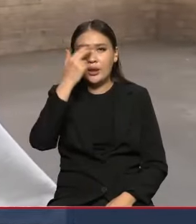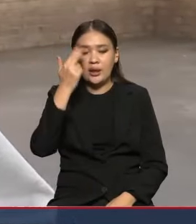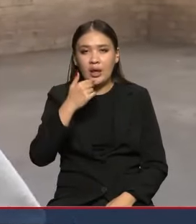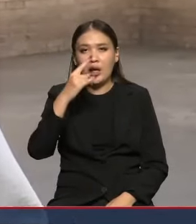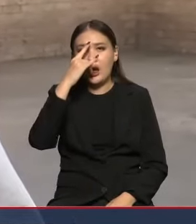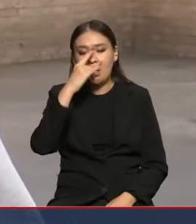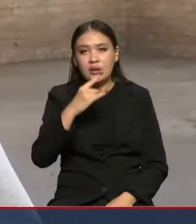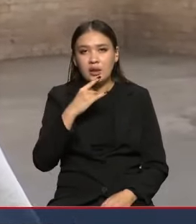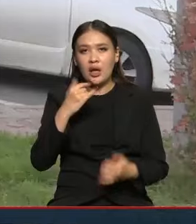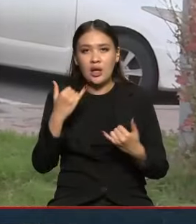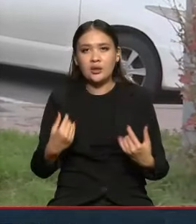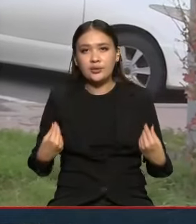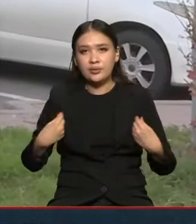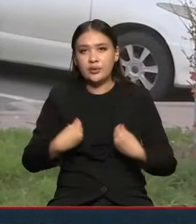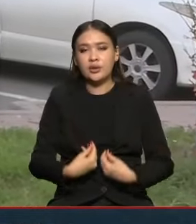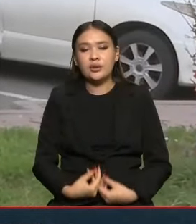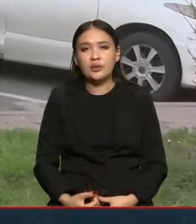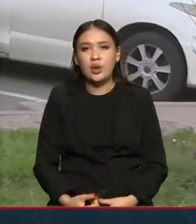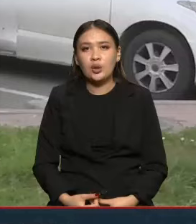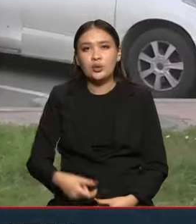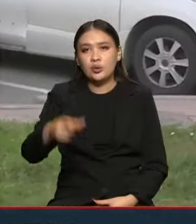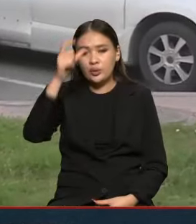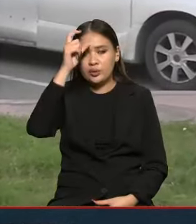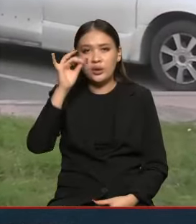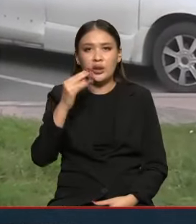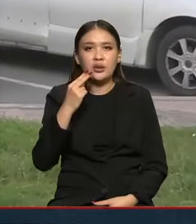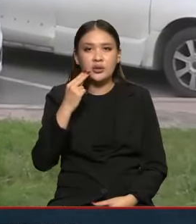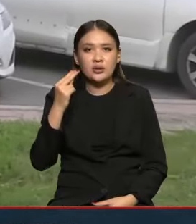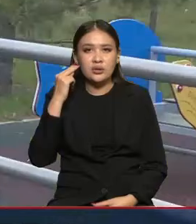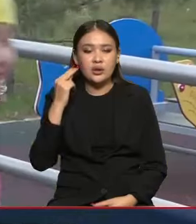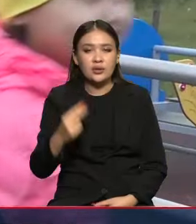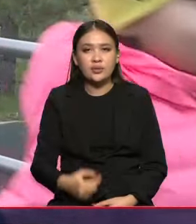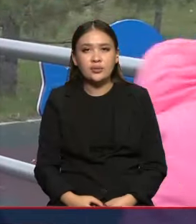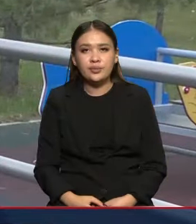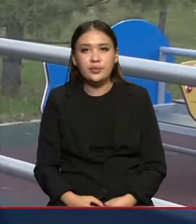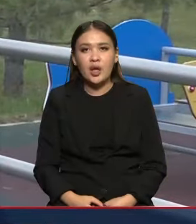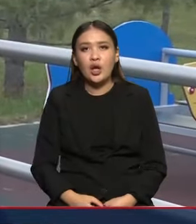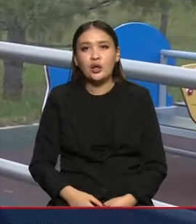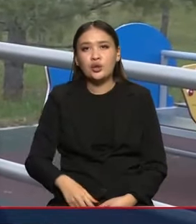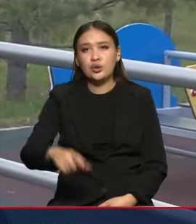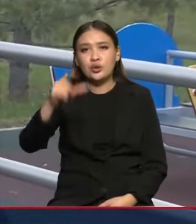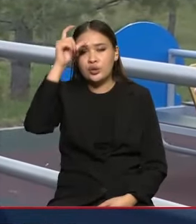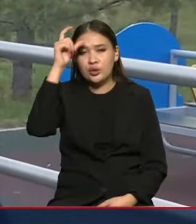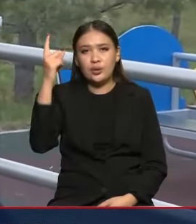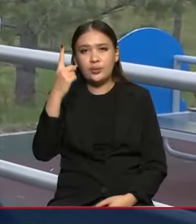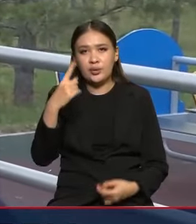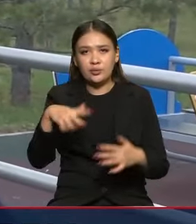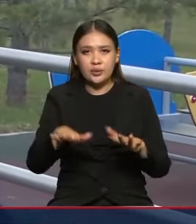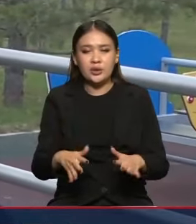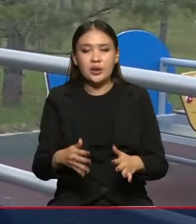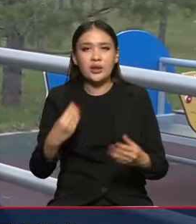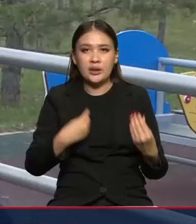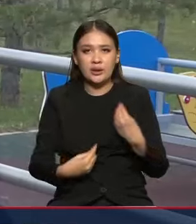бренд қазір киіп тұрғаным. Турция и в основном Қытай ғой қазір келіп жатқан. Түріктер ғой енді алда келе жатқан жаңа киімдер